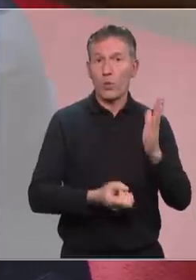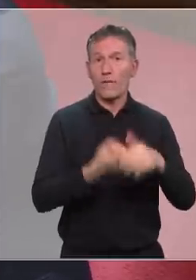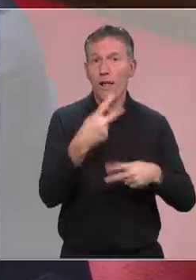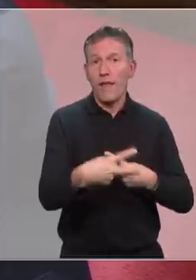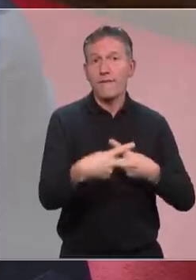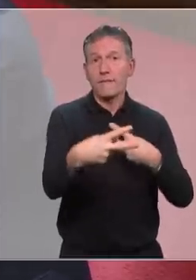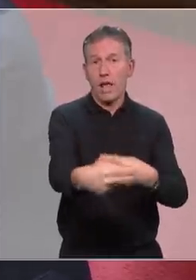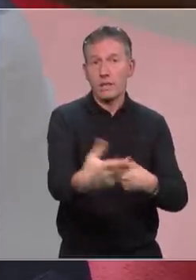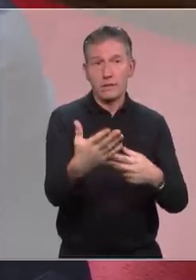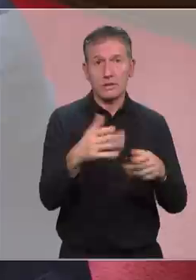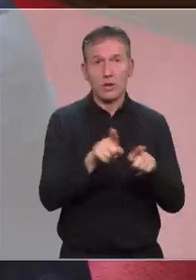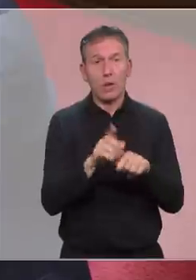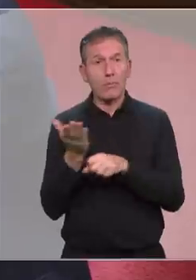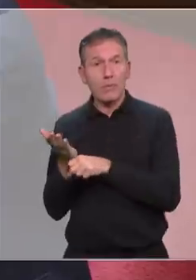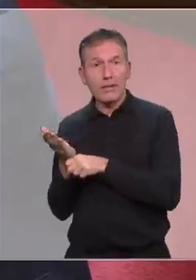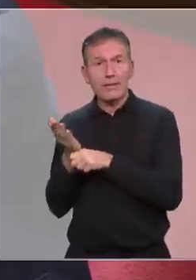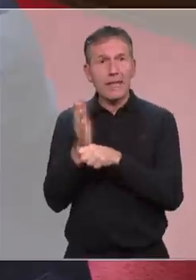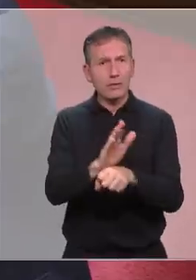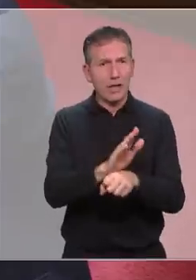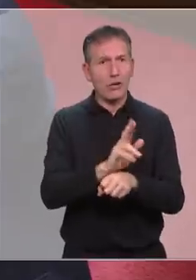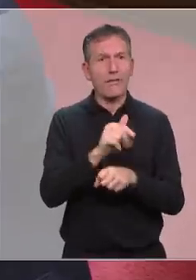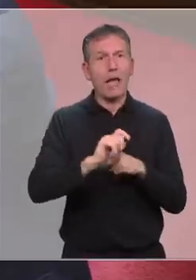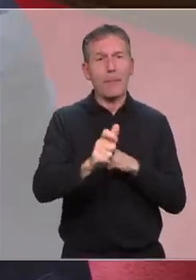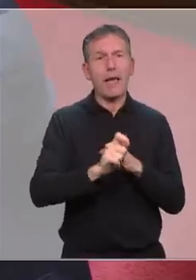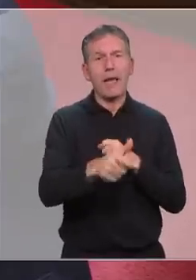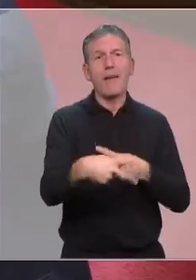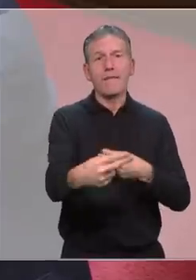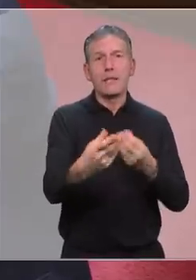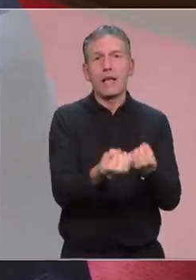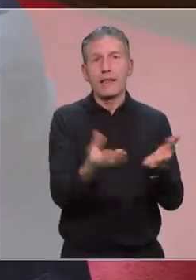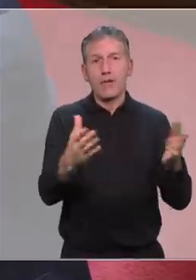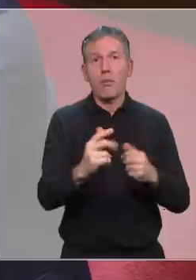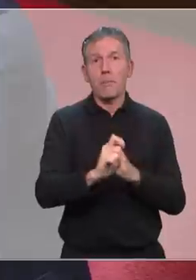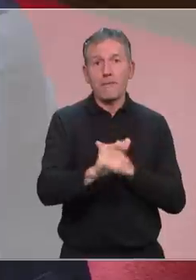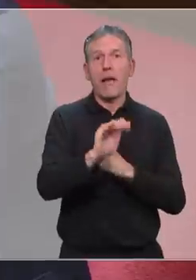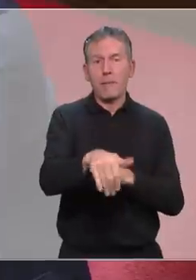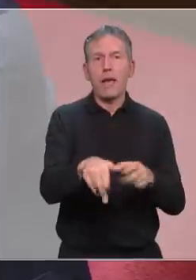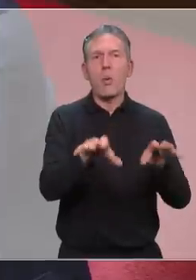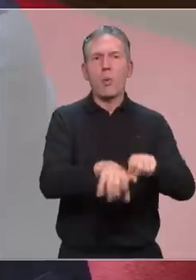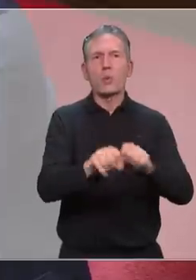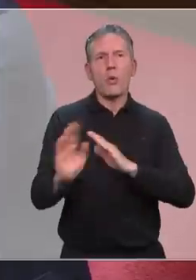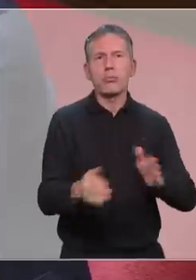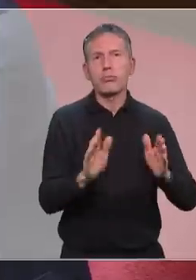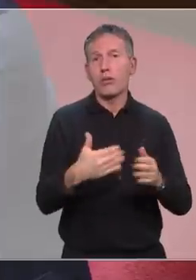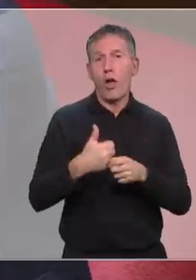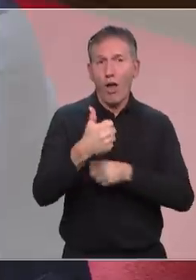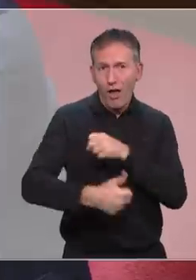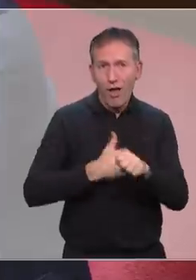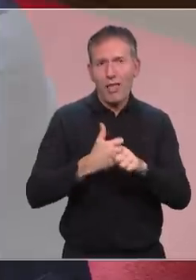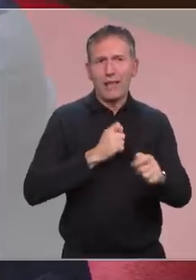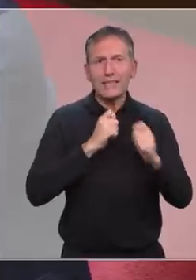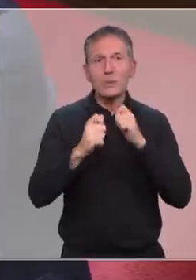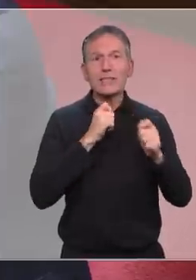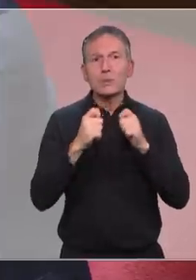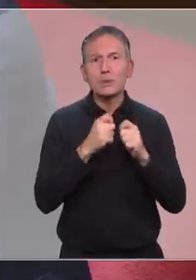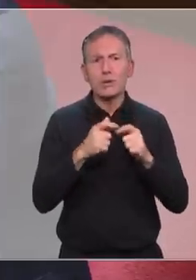la réalisation du démonstrateur qui précède les phases de développement et de production. Après plus d'un an de discussion sur ce programme